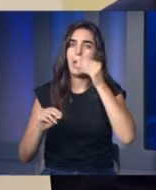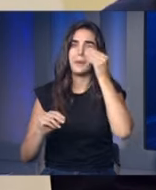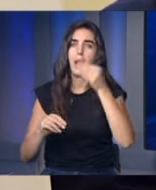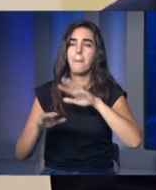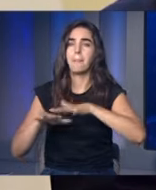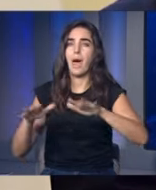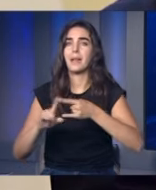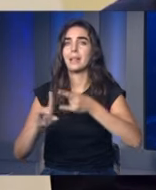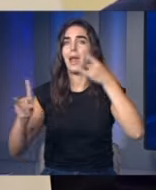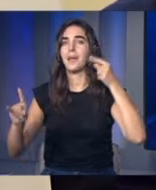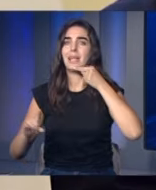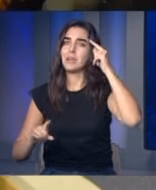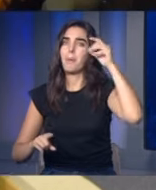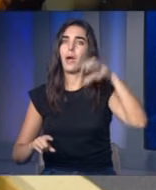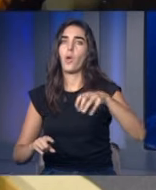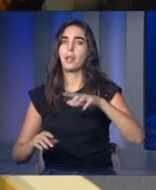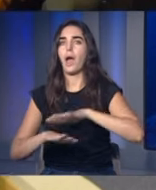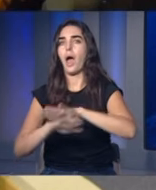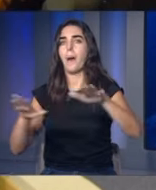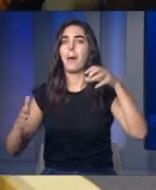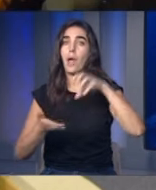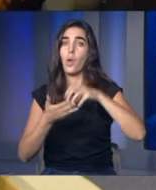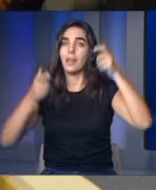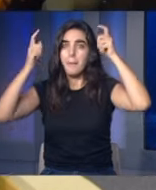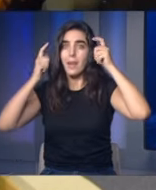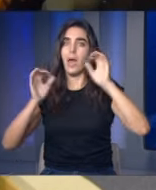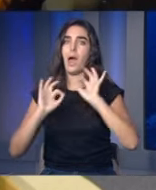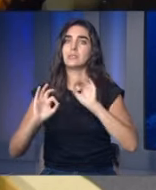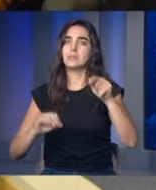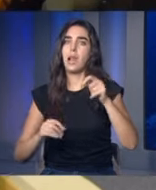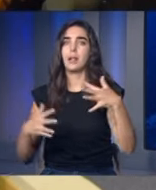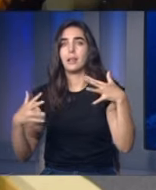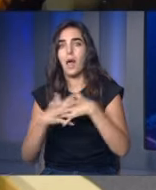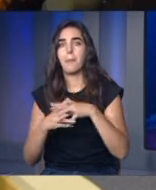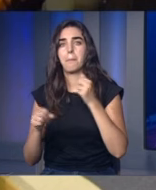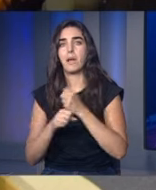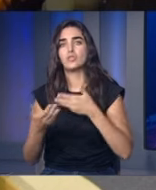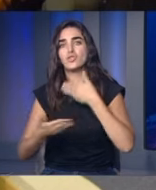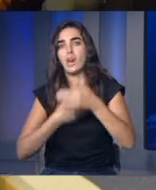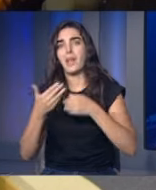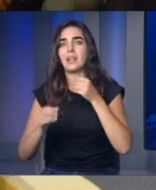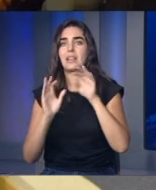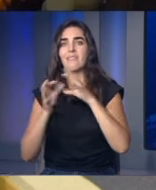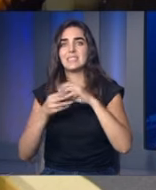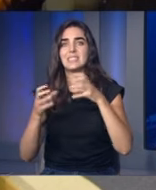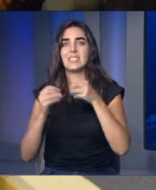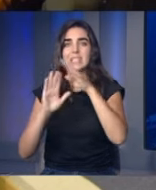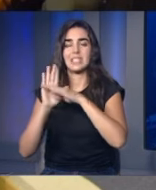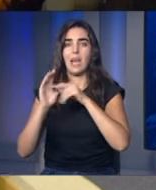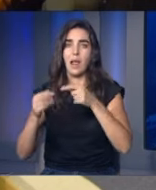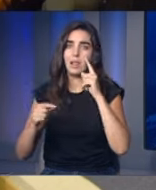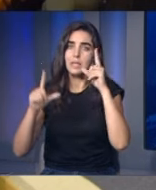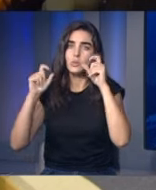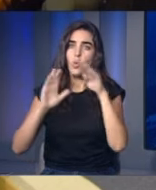أشبه برحلة في بحر تاريخ الأيقونات بعامة والأيقونات الملكية بخاصة، مع تضمنه شرحا